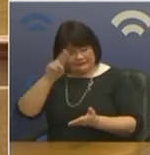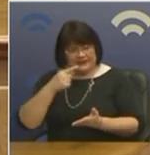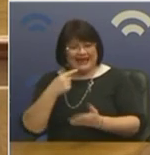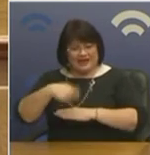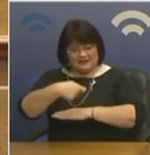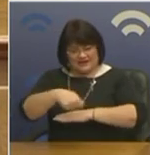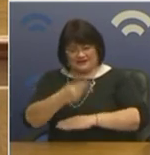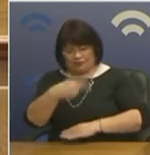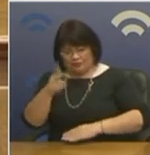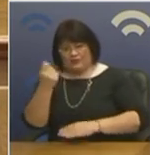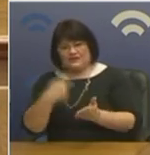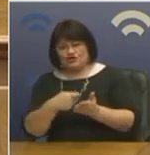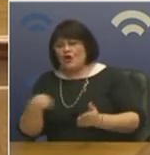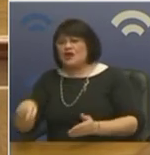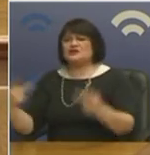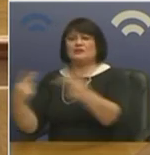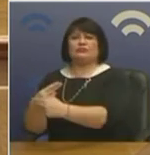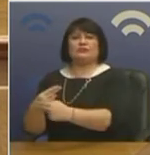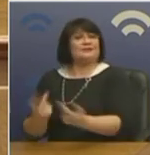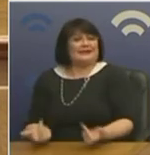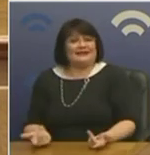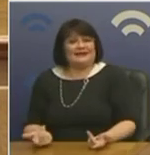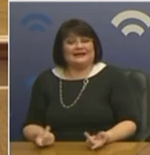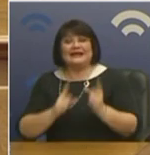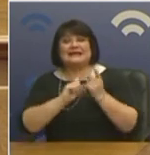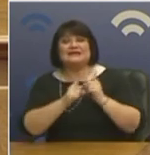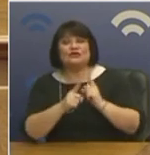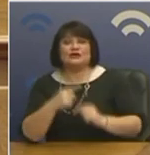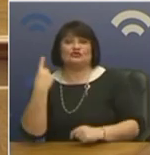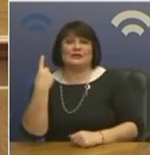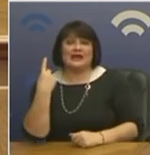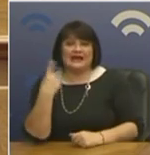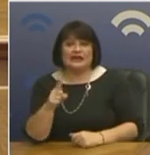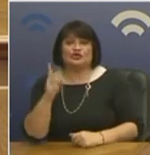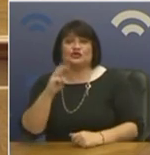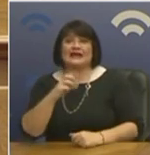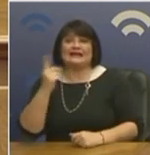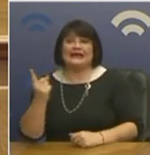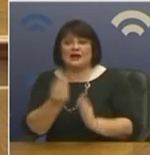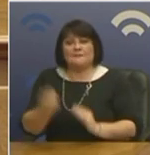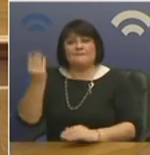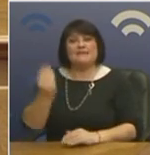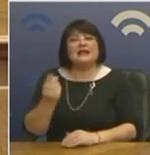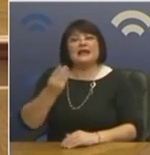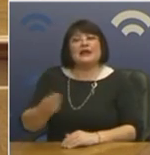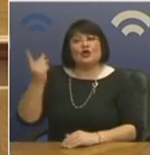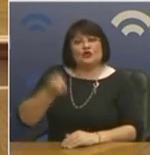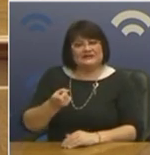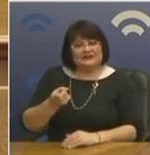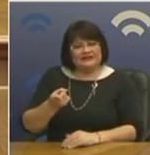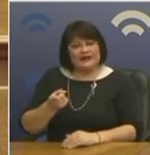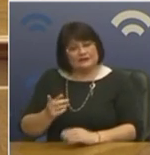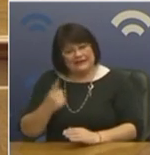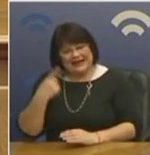έτσι. Μπορώ να πω και άλλα. Από την άλλη, να συμφωνήσουμε στο 151. Να συμφωνήσουμε ότι είναι πλειοψηφικό, αν θέλετε, ως